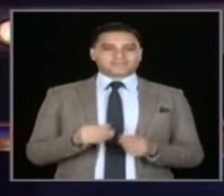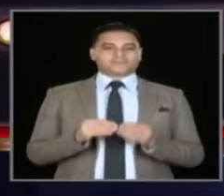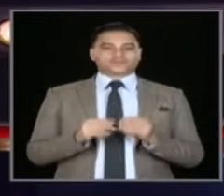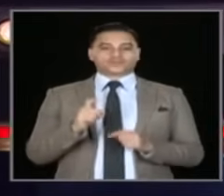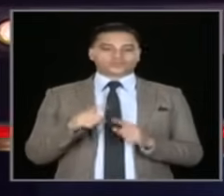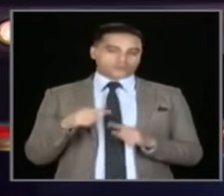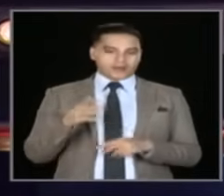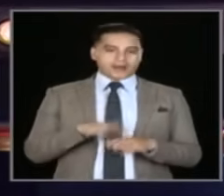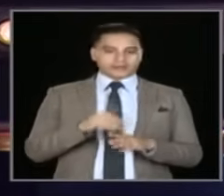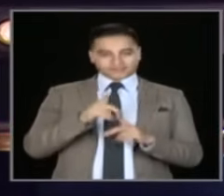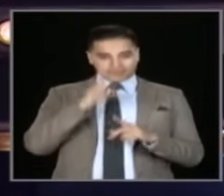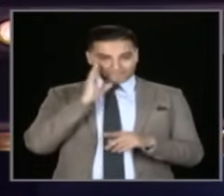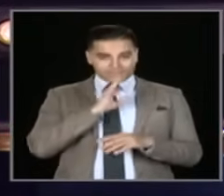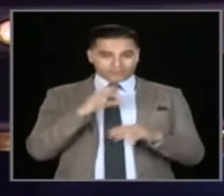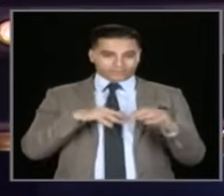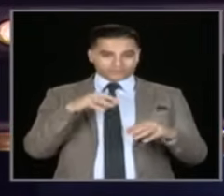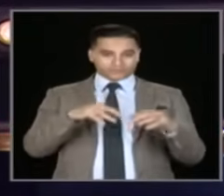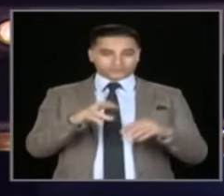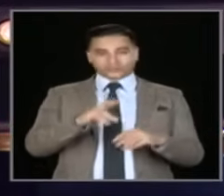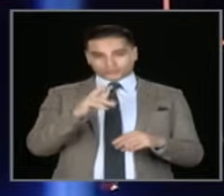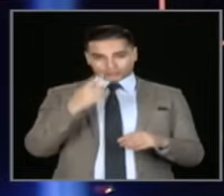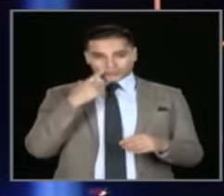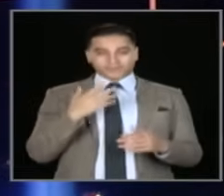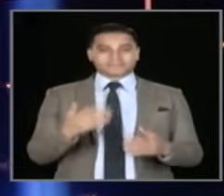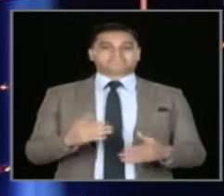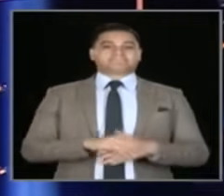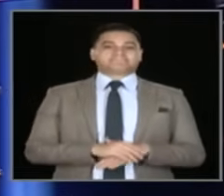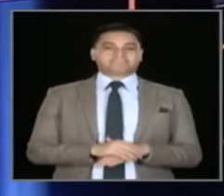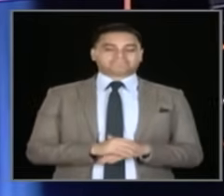اللي جاي لوحات ومعالم، والسؤال هو